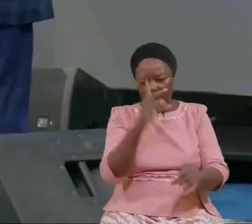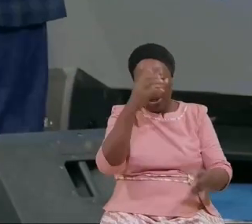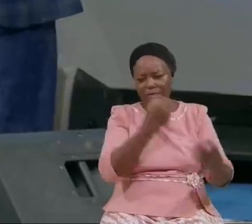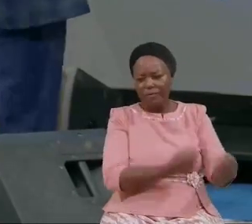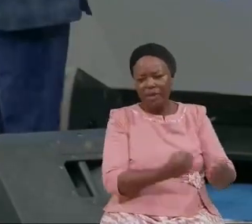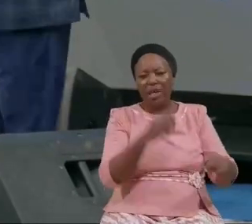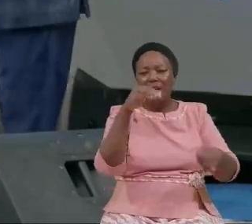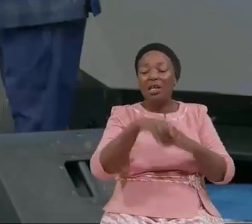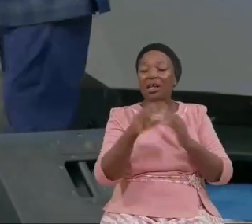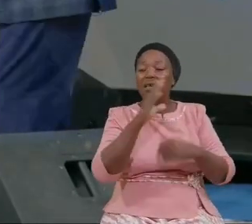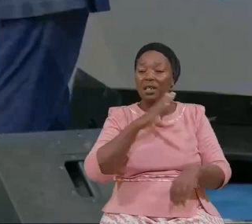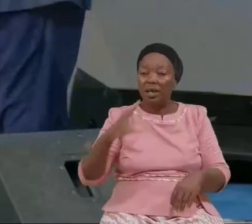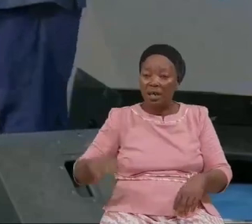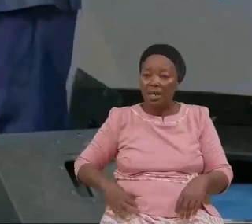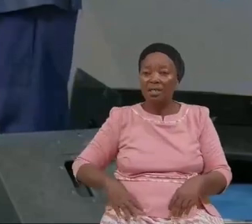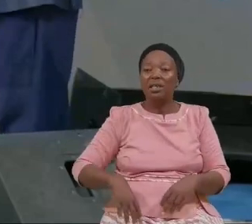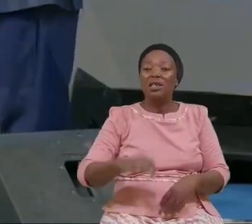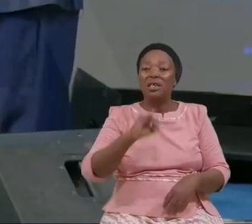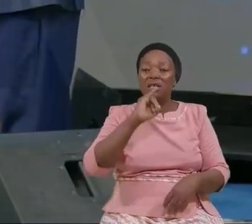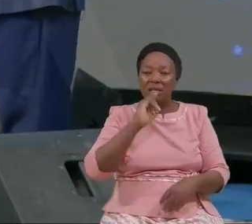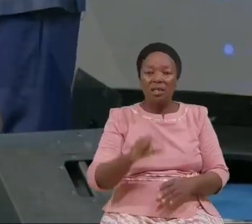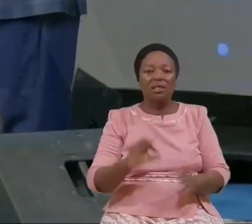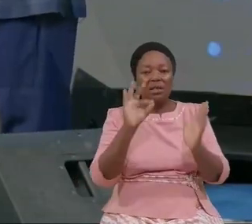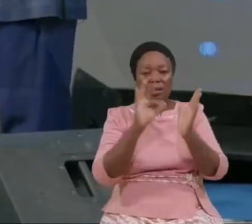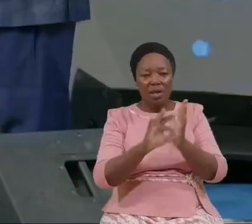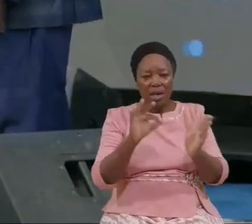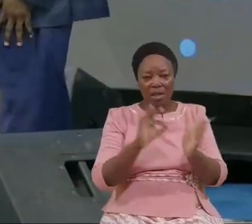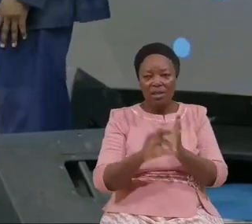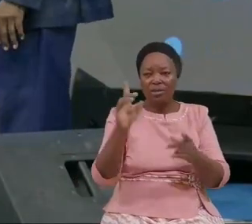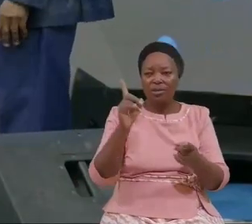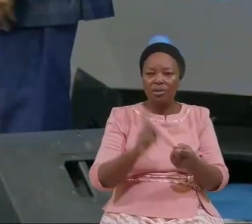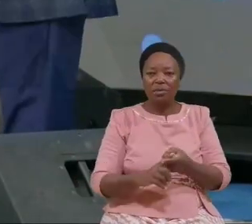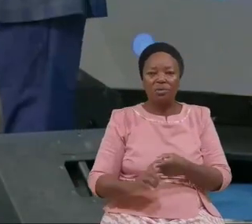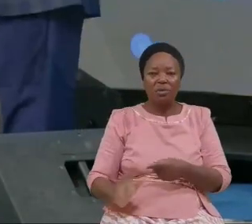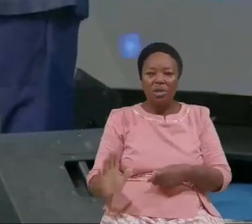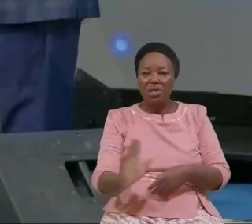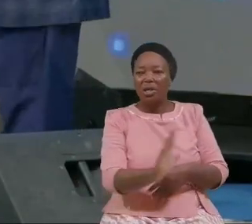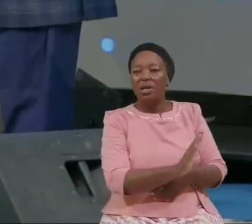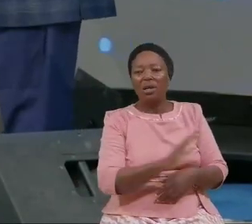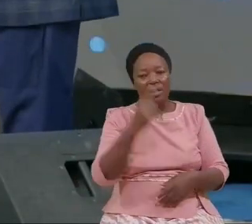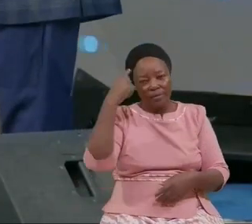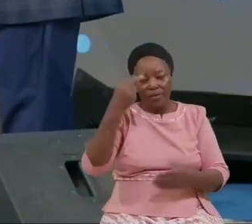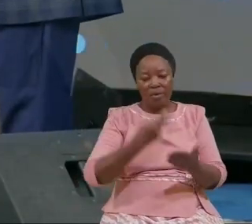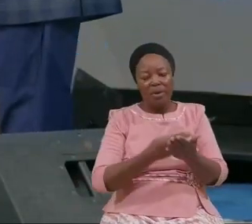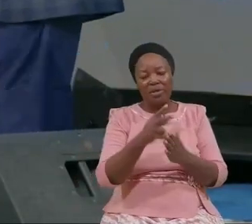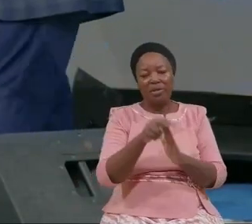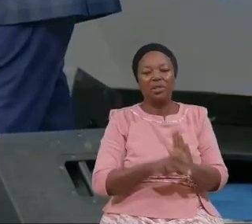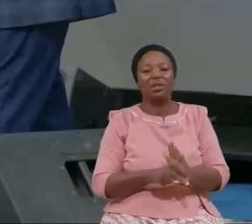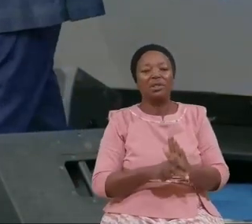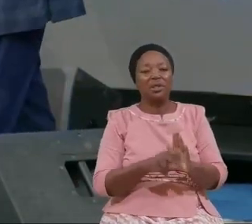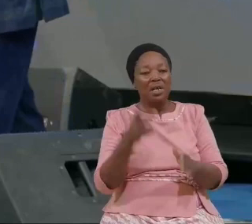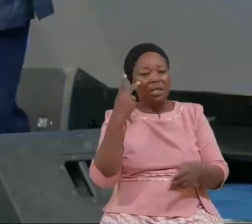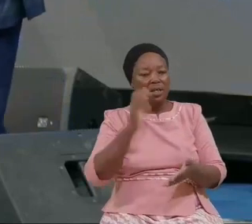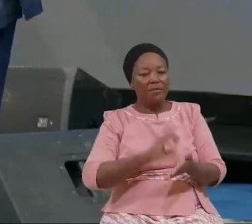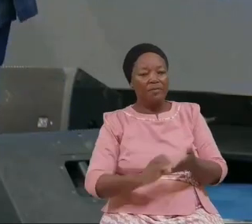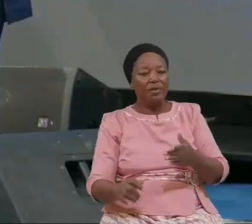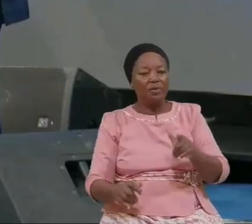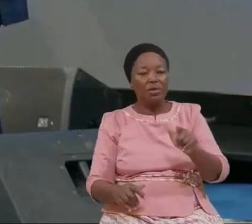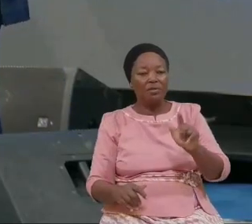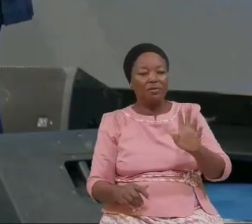en Christ leur a été imputé à justice verset 24